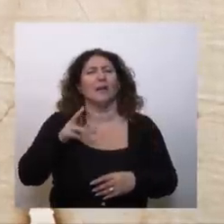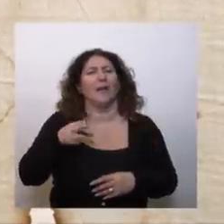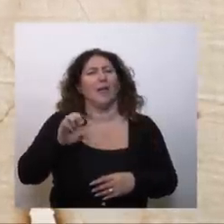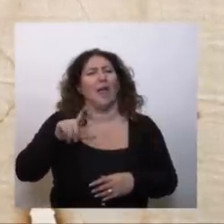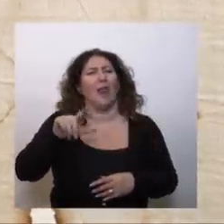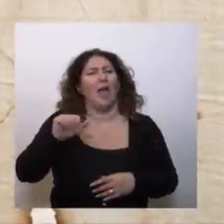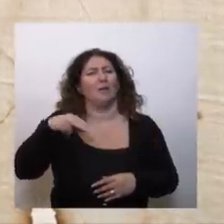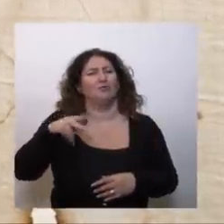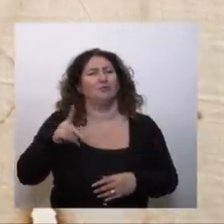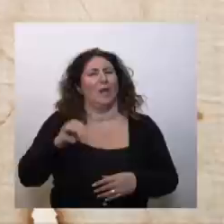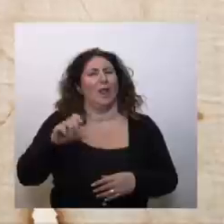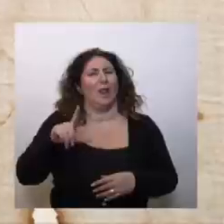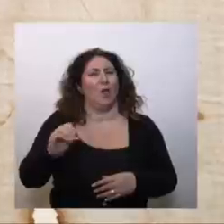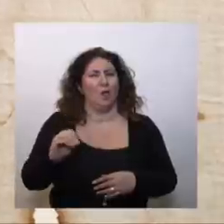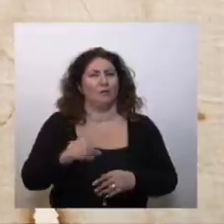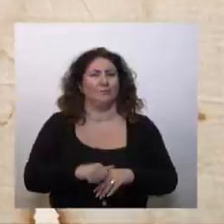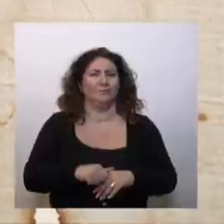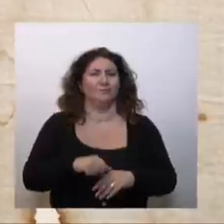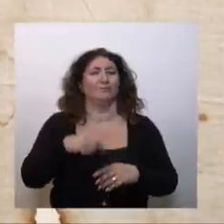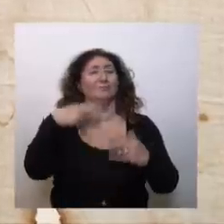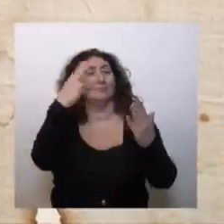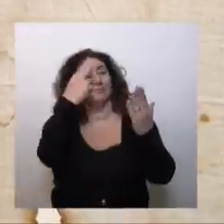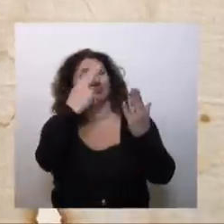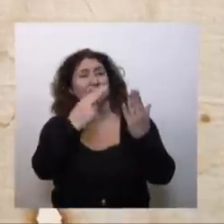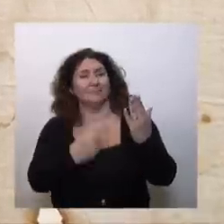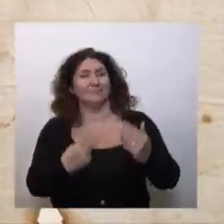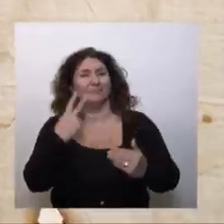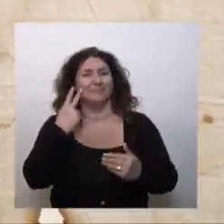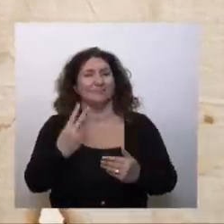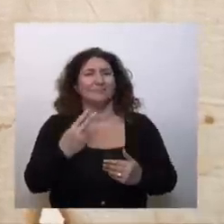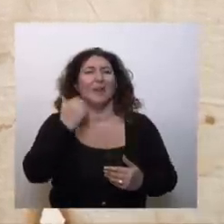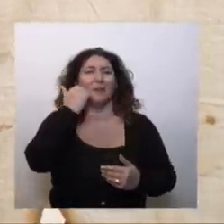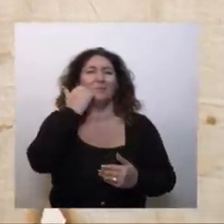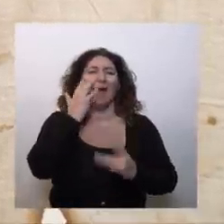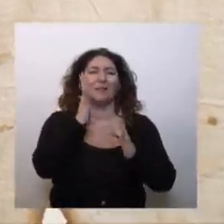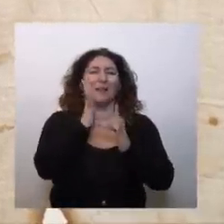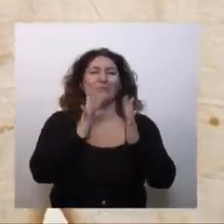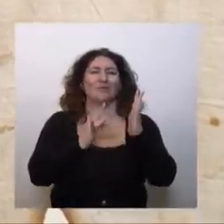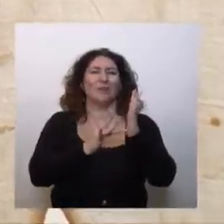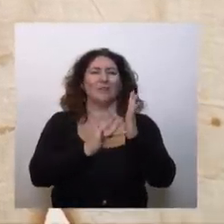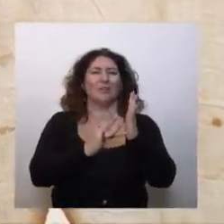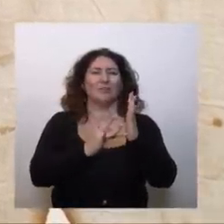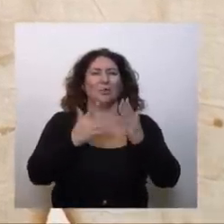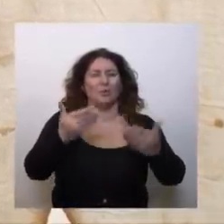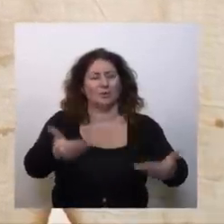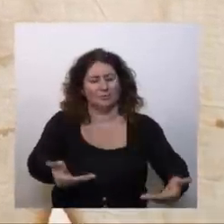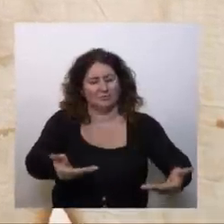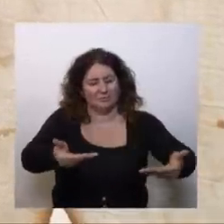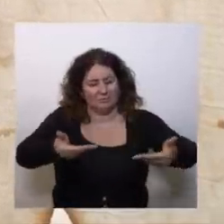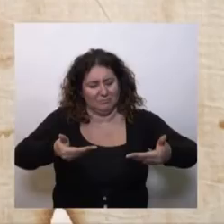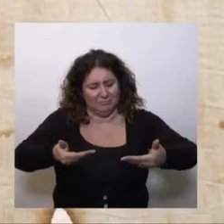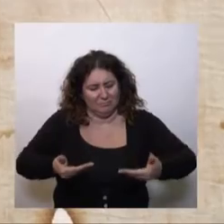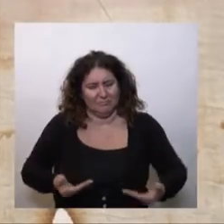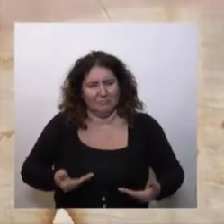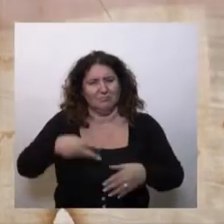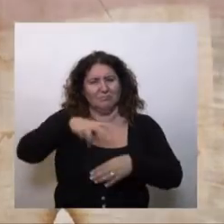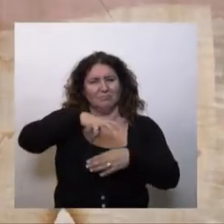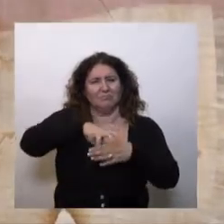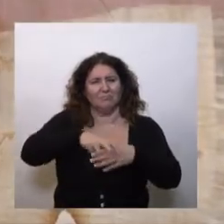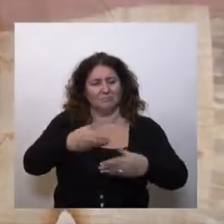la madre di Gesù, Maria addolorata ma serena, che accoglie nelle sue ginocchia il corpo morto del